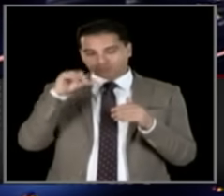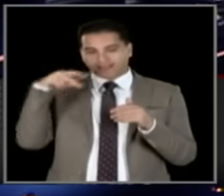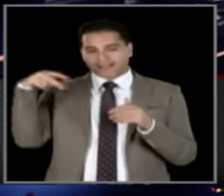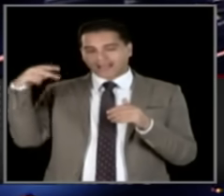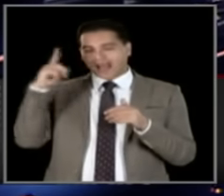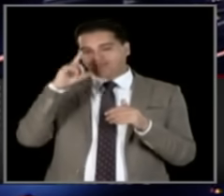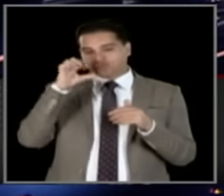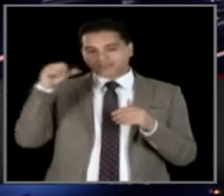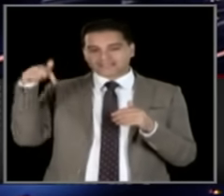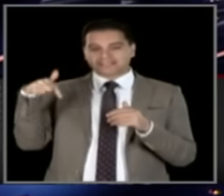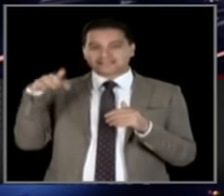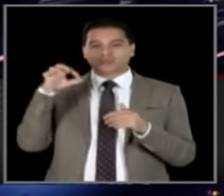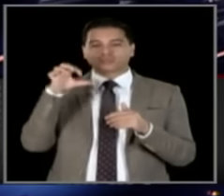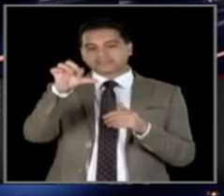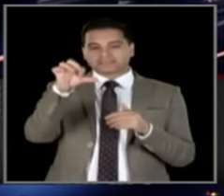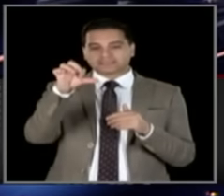1996،